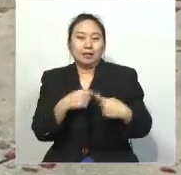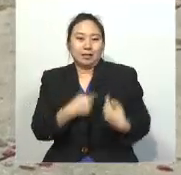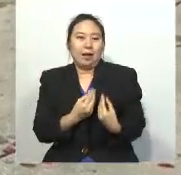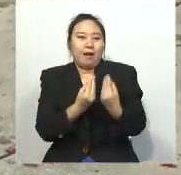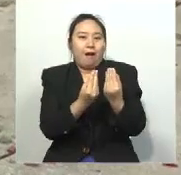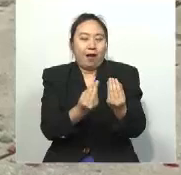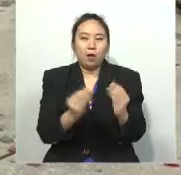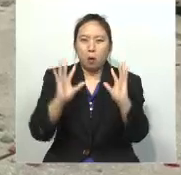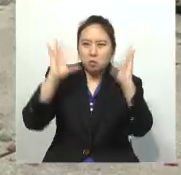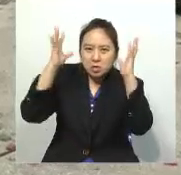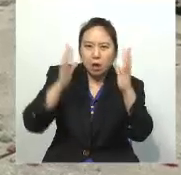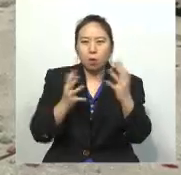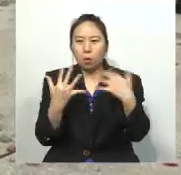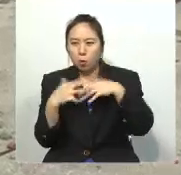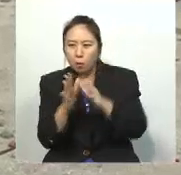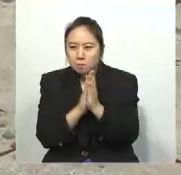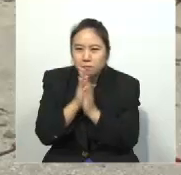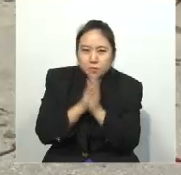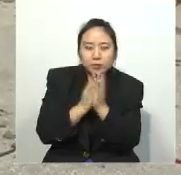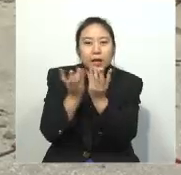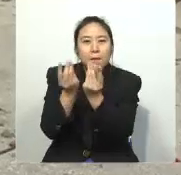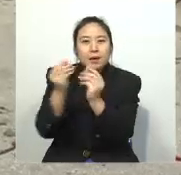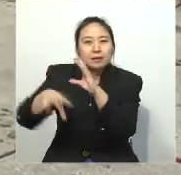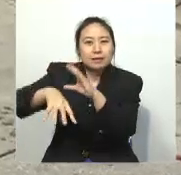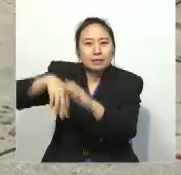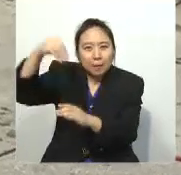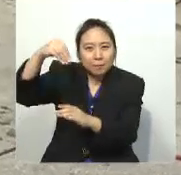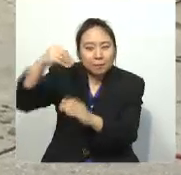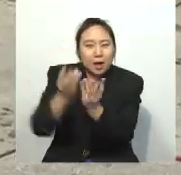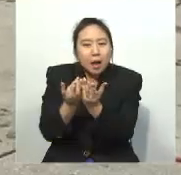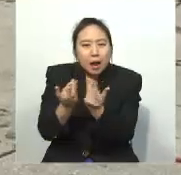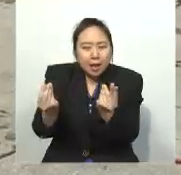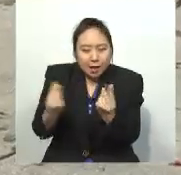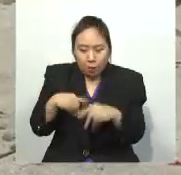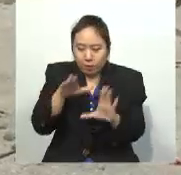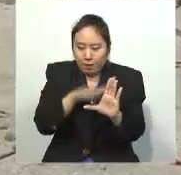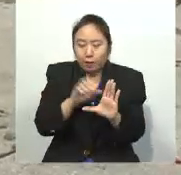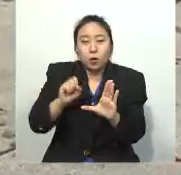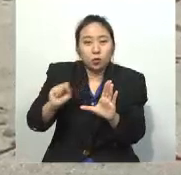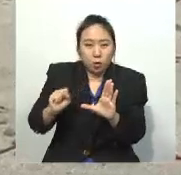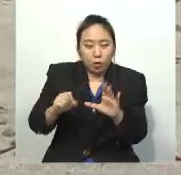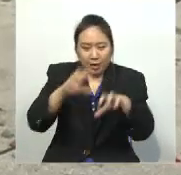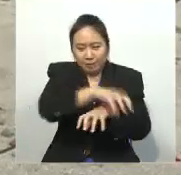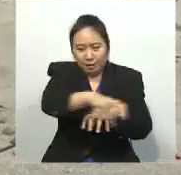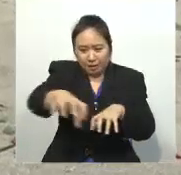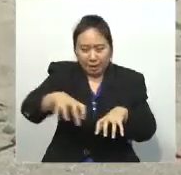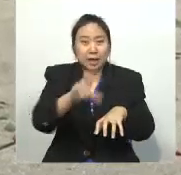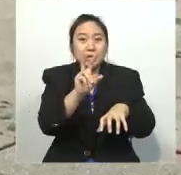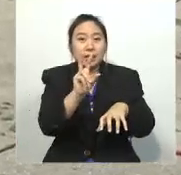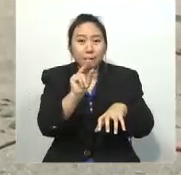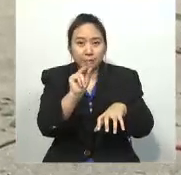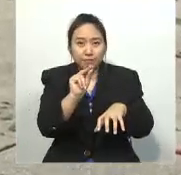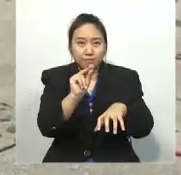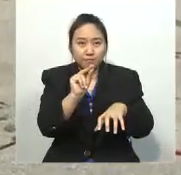องเชียร์ที่เดินทางมาร่วมลุ้นนะคะการจับเบอร์นะคะหมายเลขประจำตัวของผู้สมัครส.ส.ทั้ง30เขต